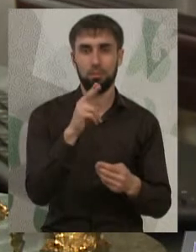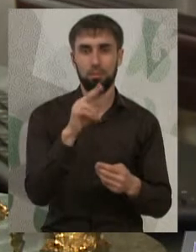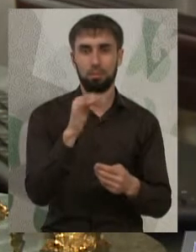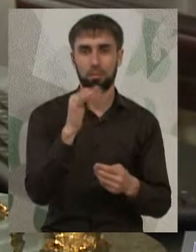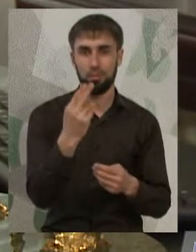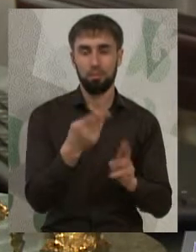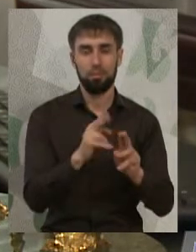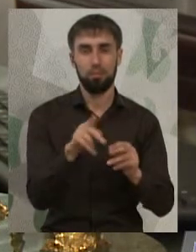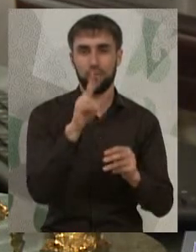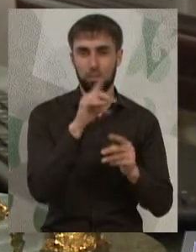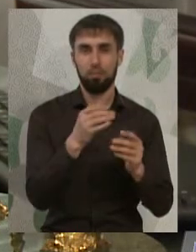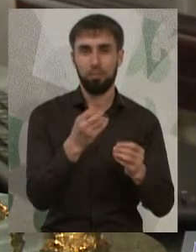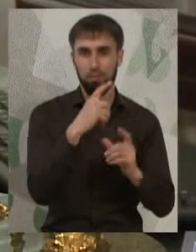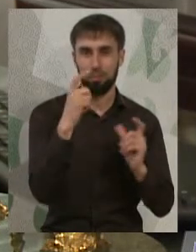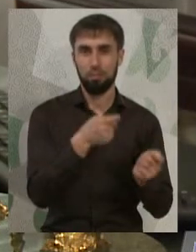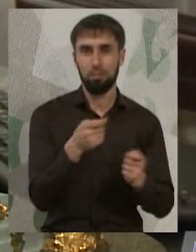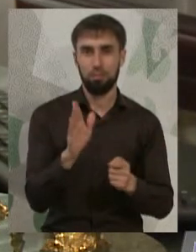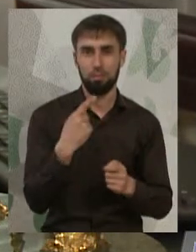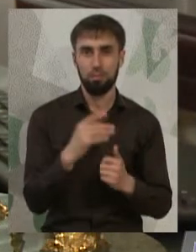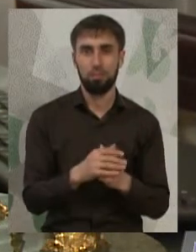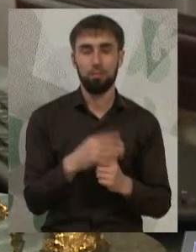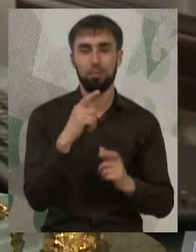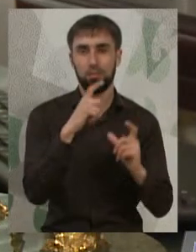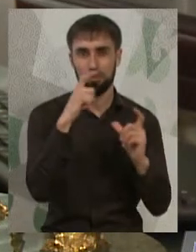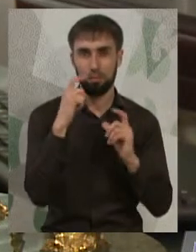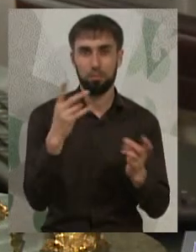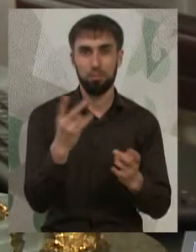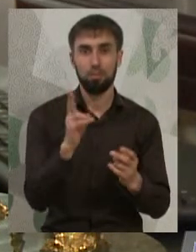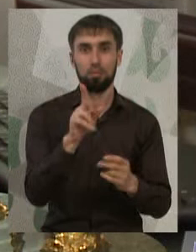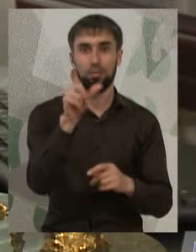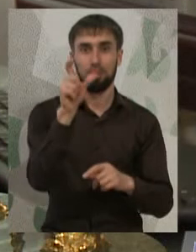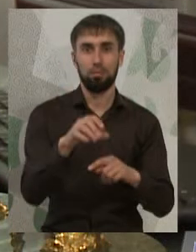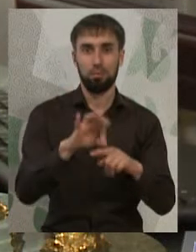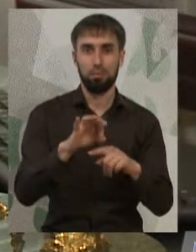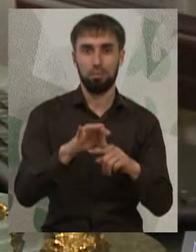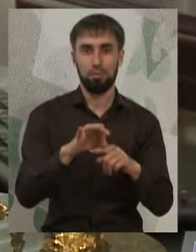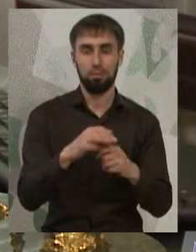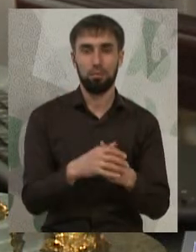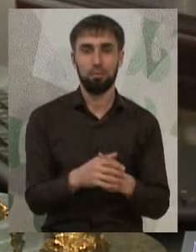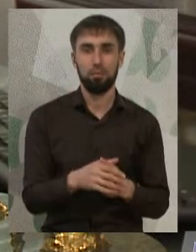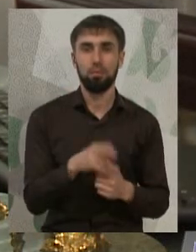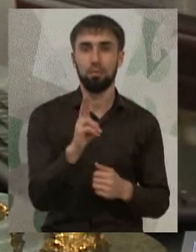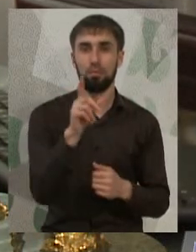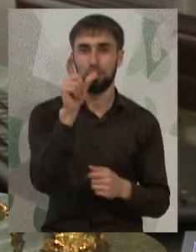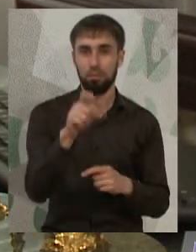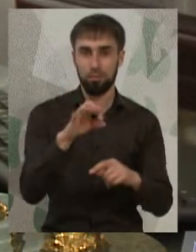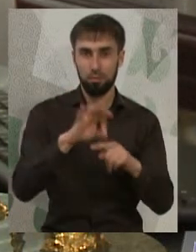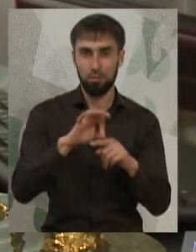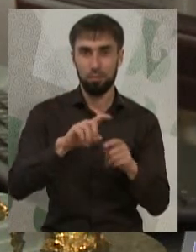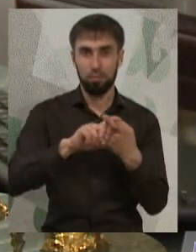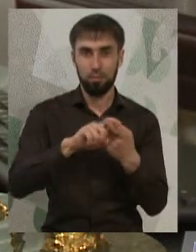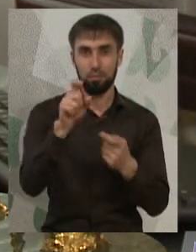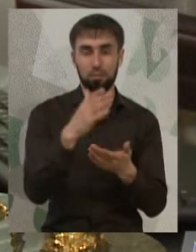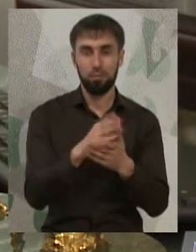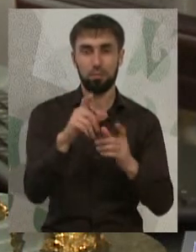основном. Кроме того, я бы хотела сказать, что маску носить нужно только больному человеку, только человеку, который болеет вирусной